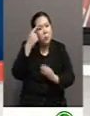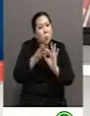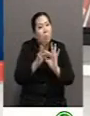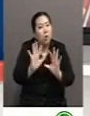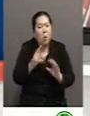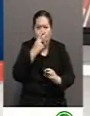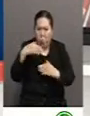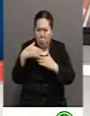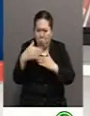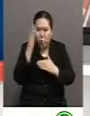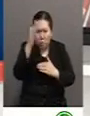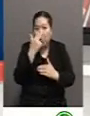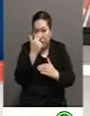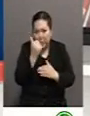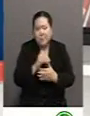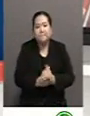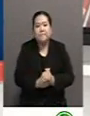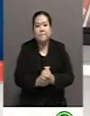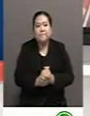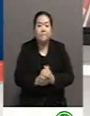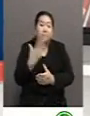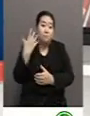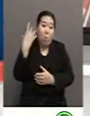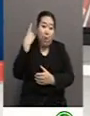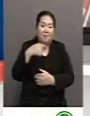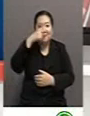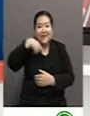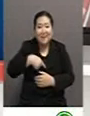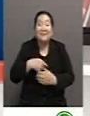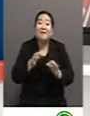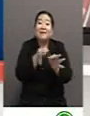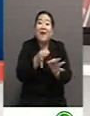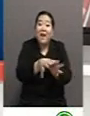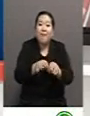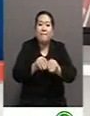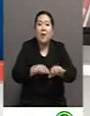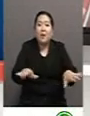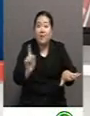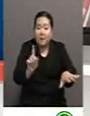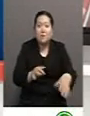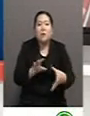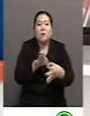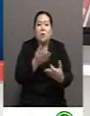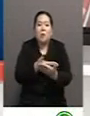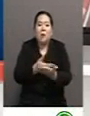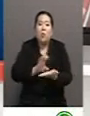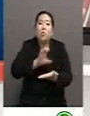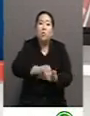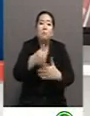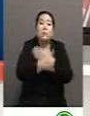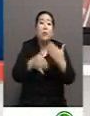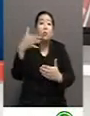ติดตามดูอย่างละเอียดค่ะส่วนเมื่อวานนี้แบงก์ชาติก็เพิ่งจะปล่อยให้คนไทยนะคะปล่อยเกณฑ์เรื่องการลงทุนในต่างประเทศให้ง่ายขึ้นเ